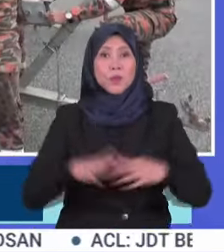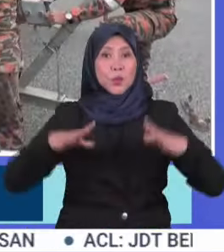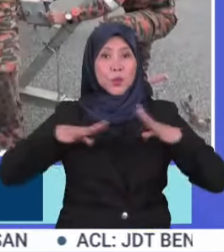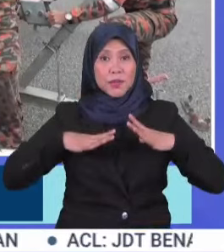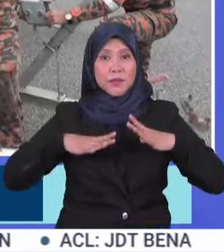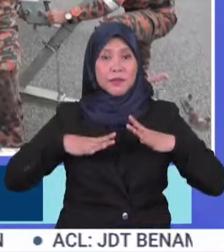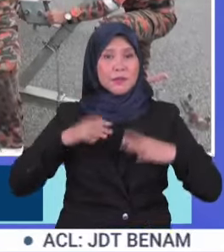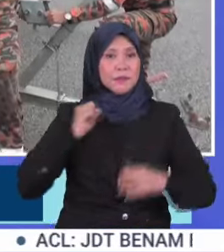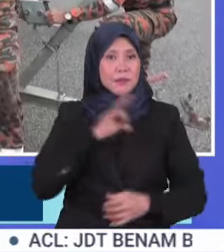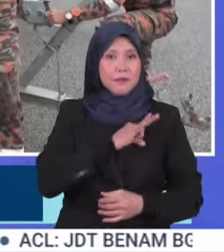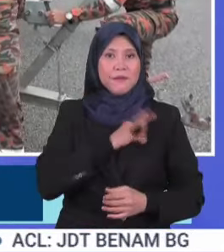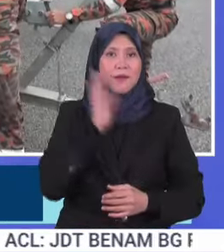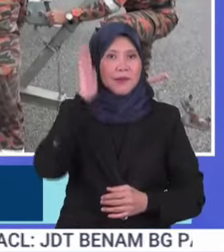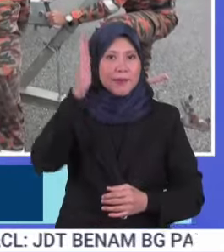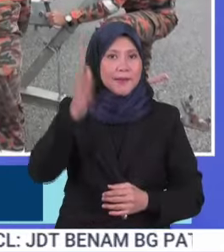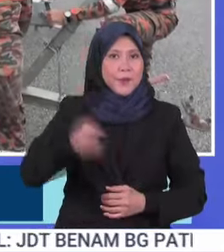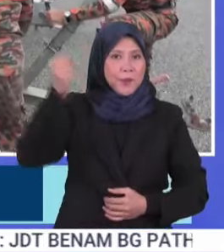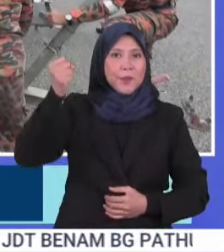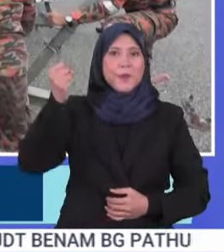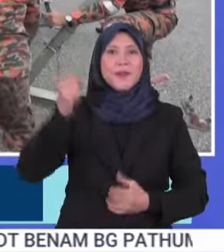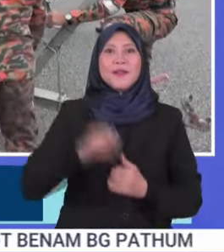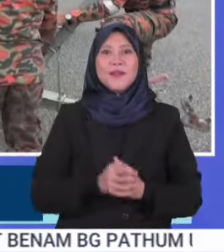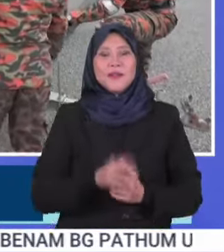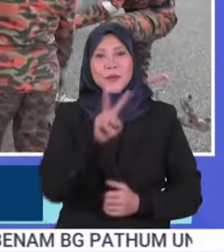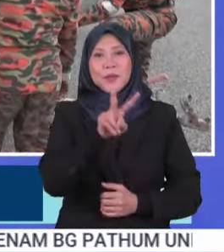juga akan dibekukan. Sejumlah